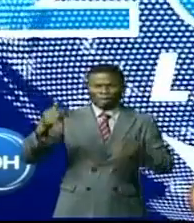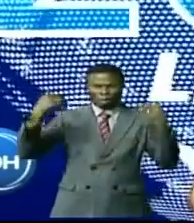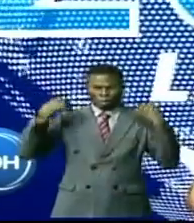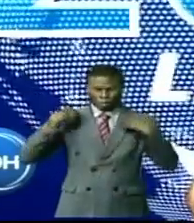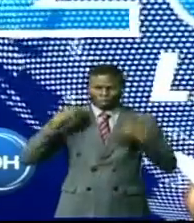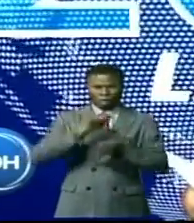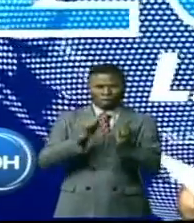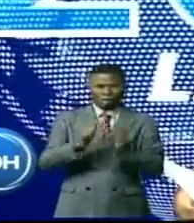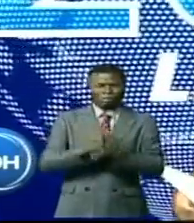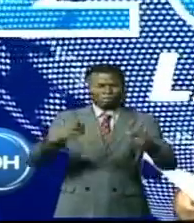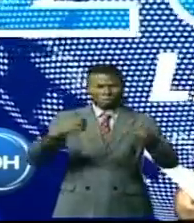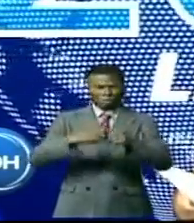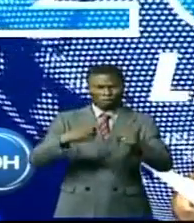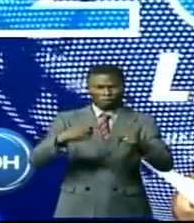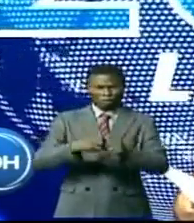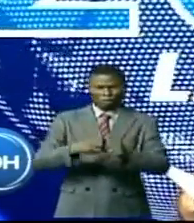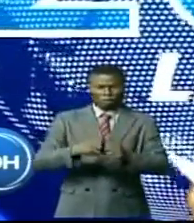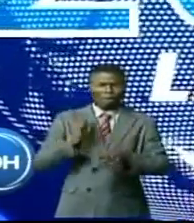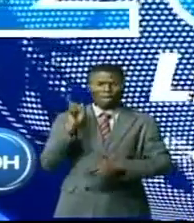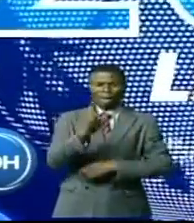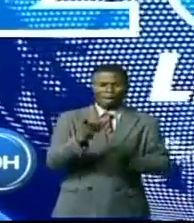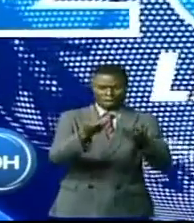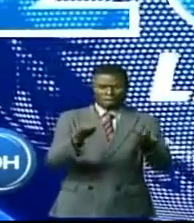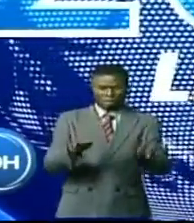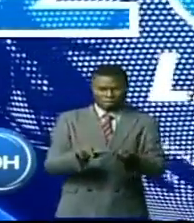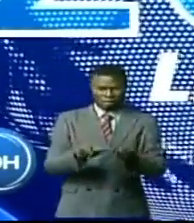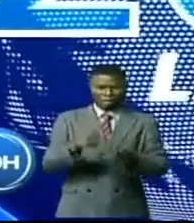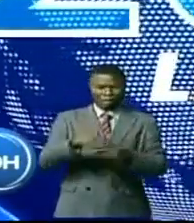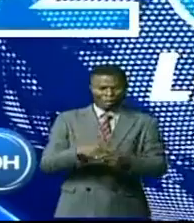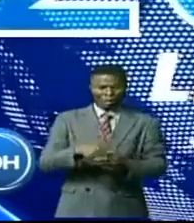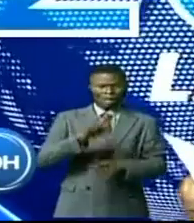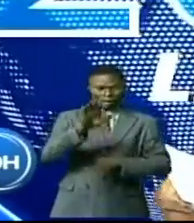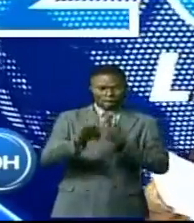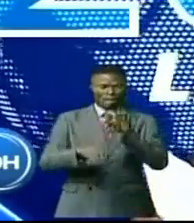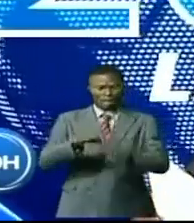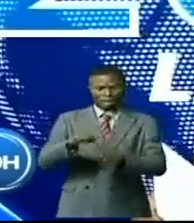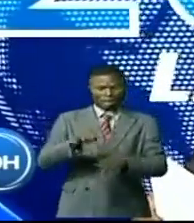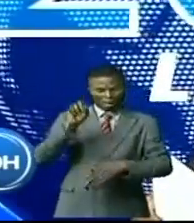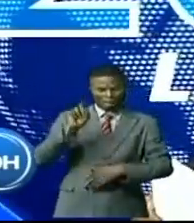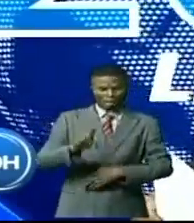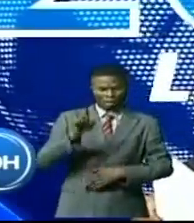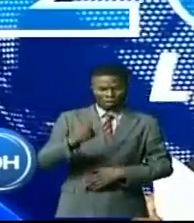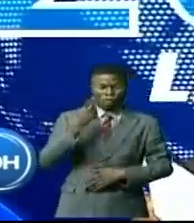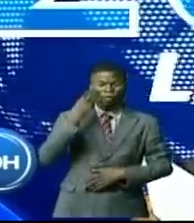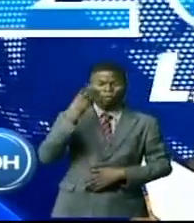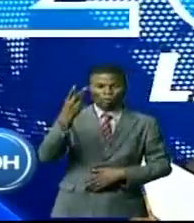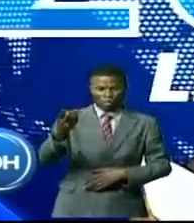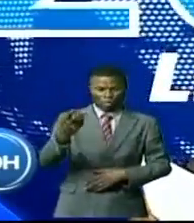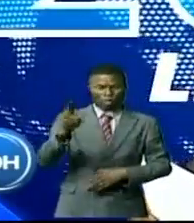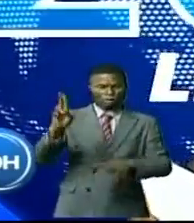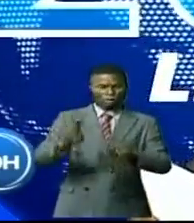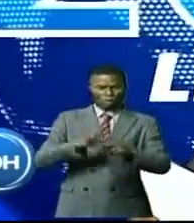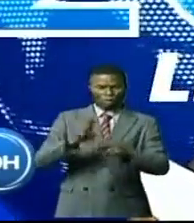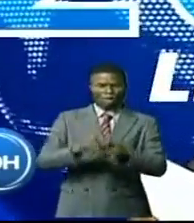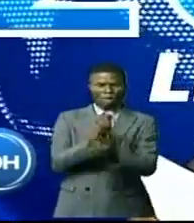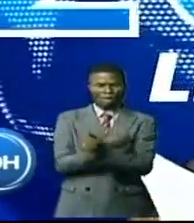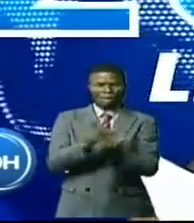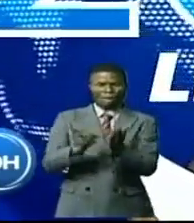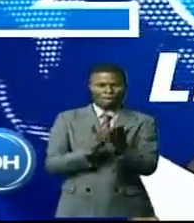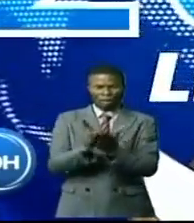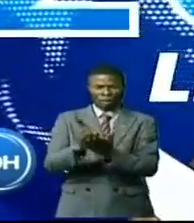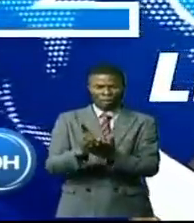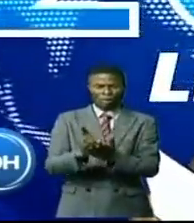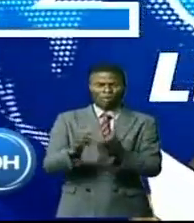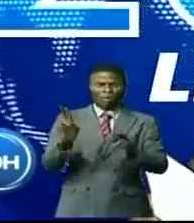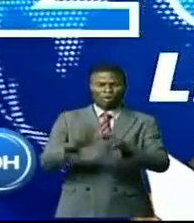de l'électricité, était sur le terrain. À travers cette démarche, elle veut justement vérifier l'application du respect des droits des